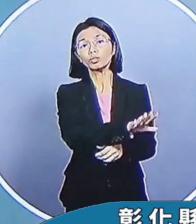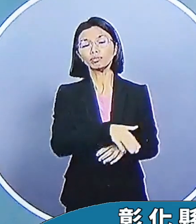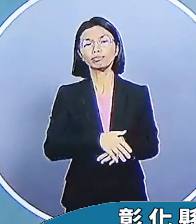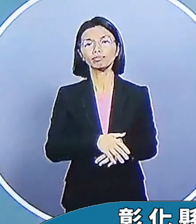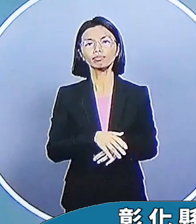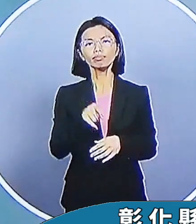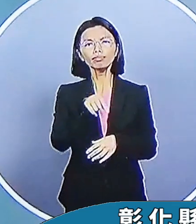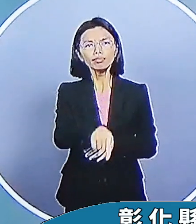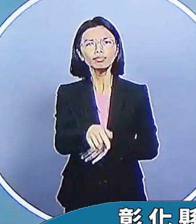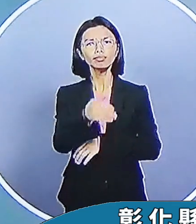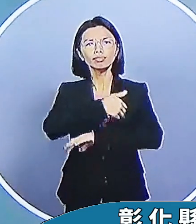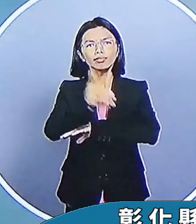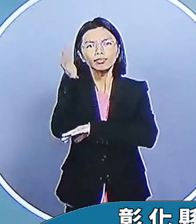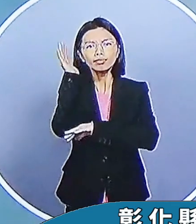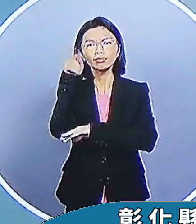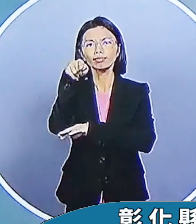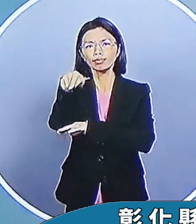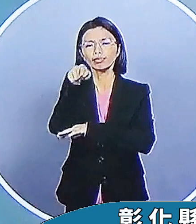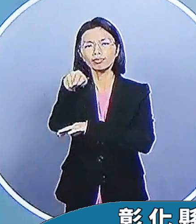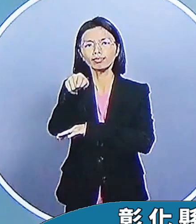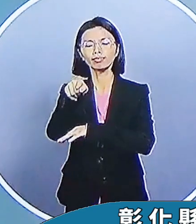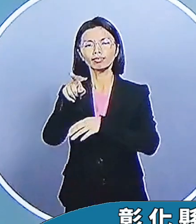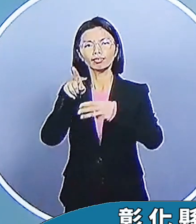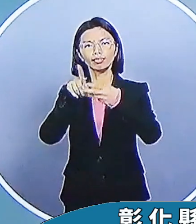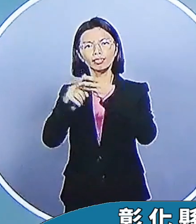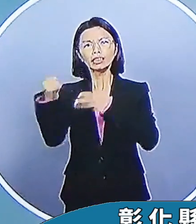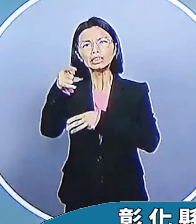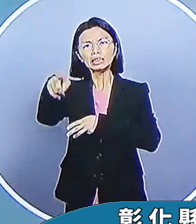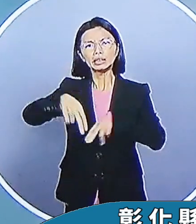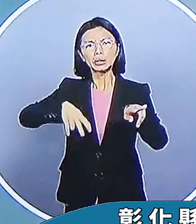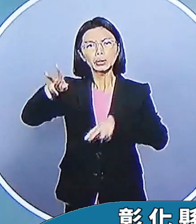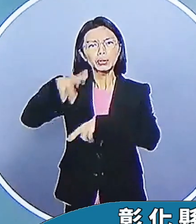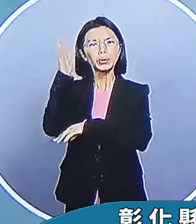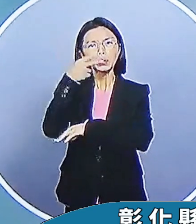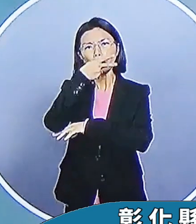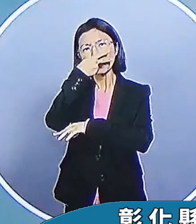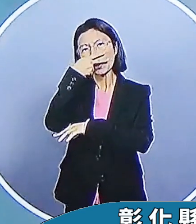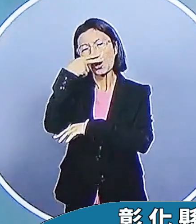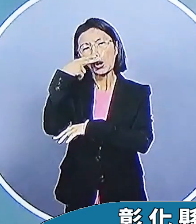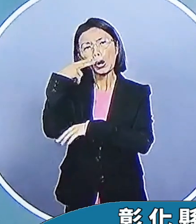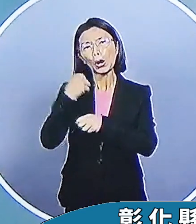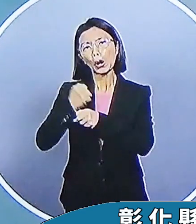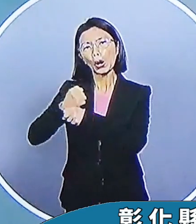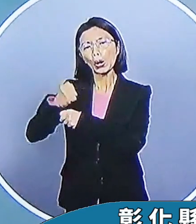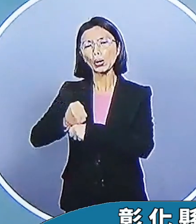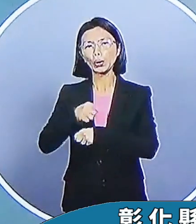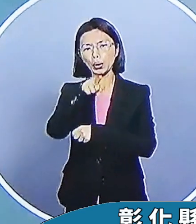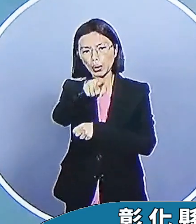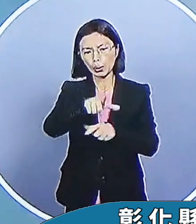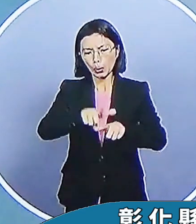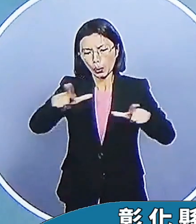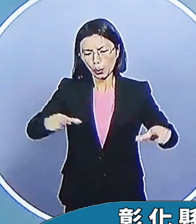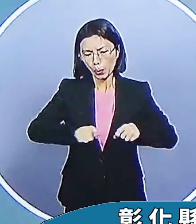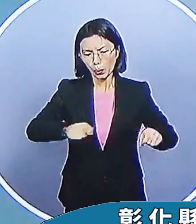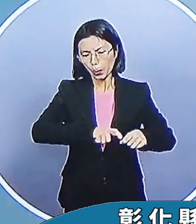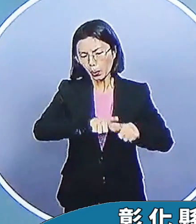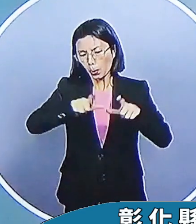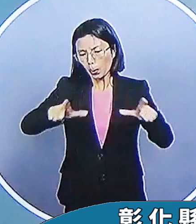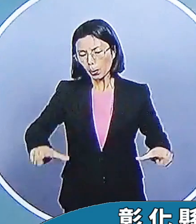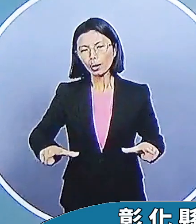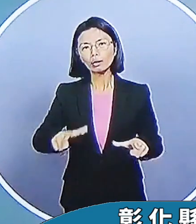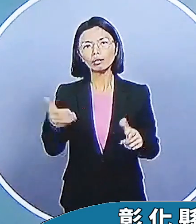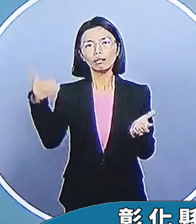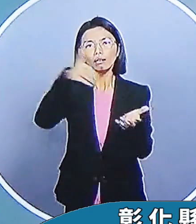咱的管建户，咱王惠美馆长的行政怠惰，扩大彰化的都市计划，你到即马拢无完